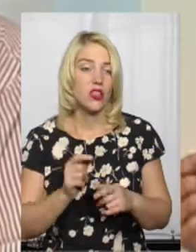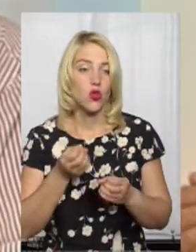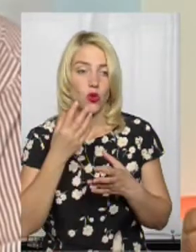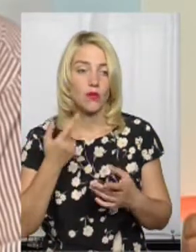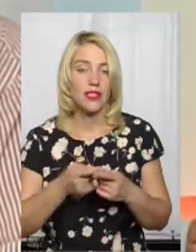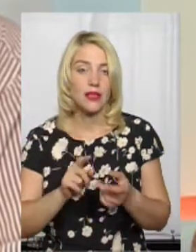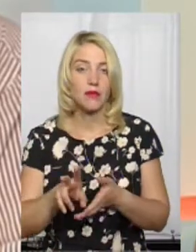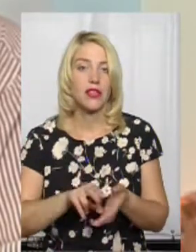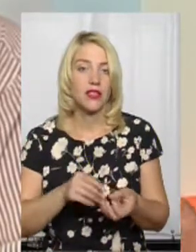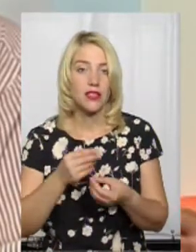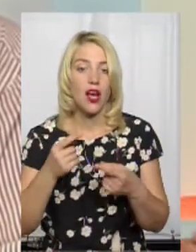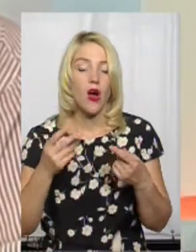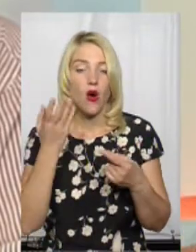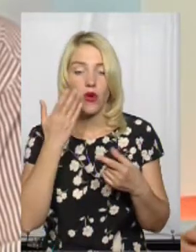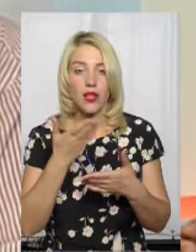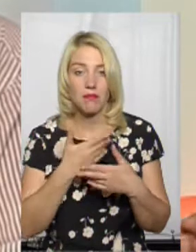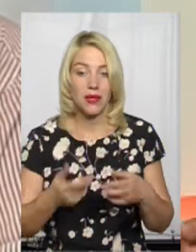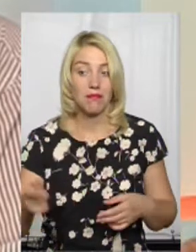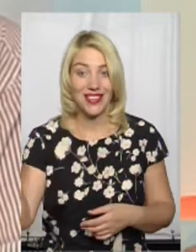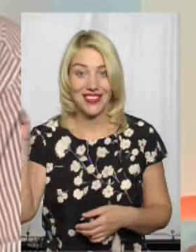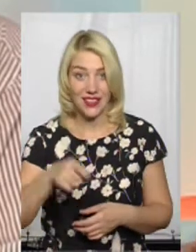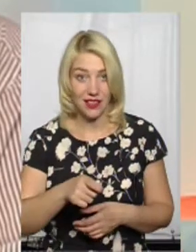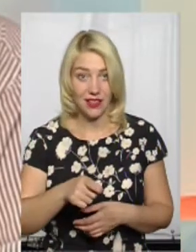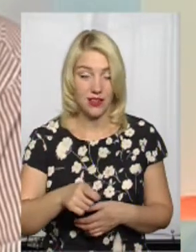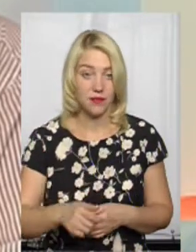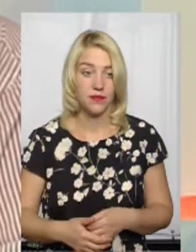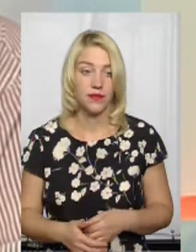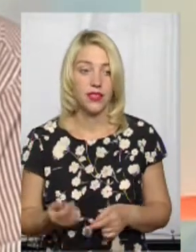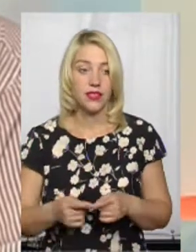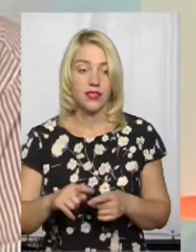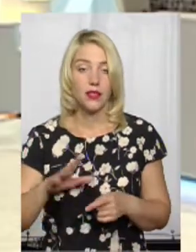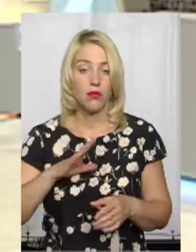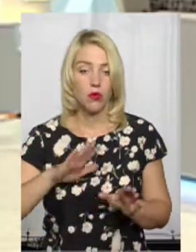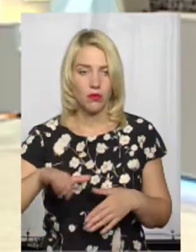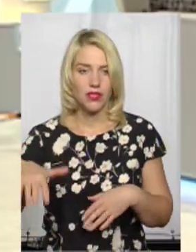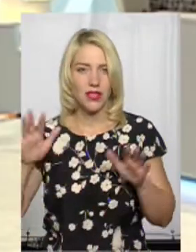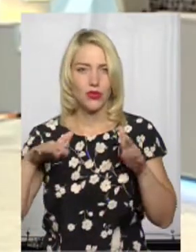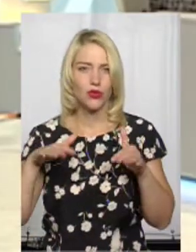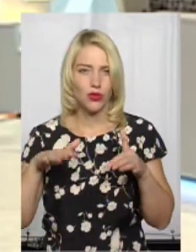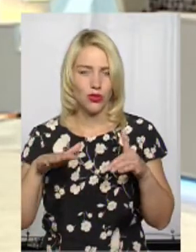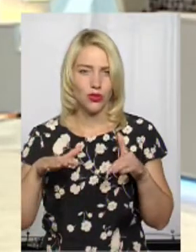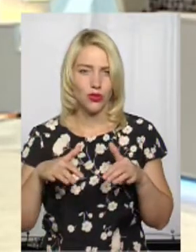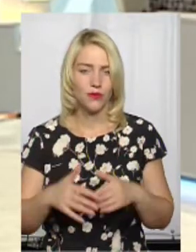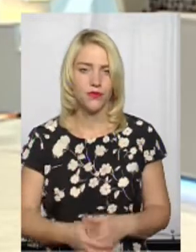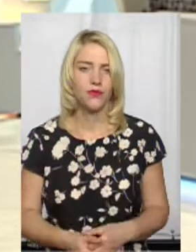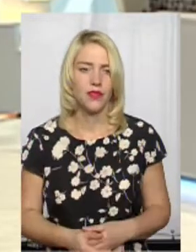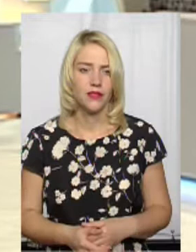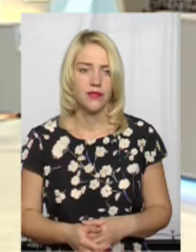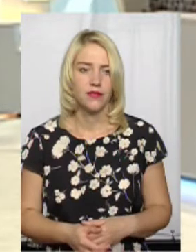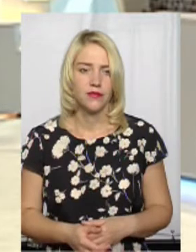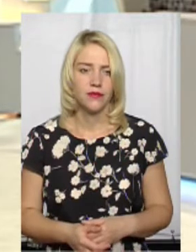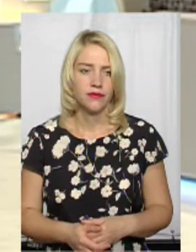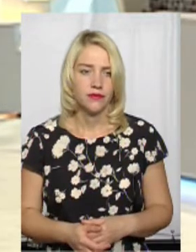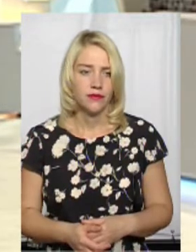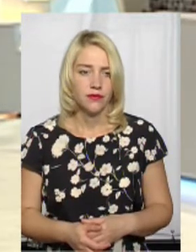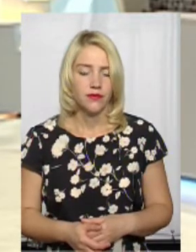приклад от конкретний. Коли ми приїхали, це було після дощу, і чуть-чуть ще розкопки не велися, бо